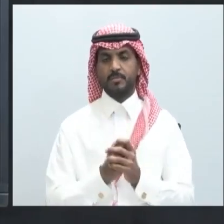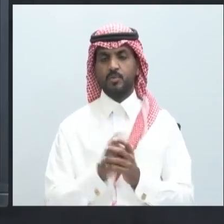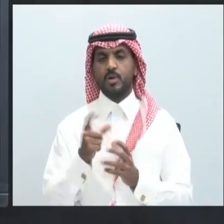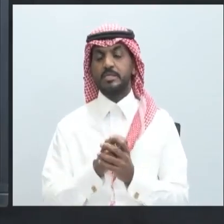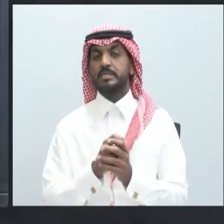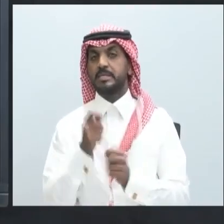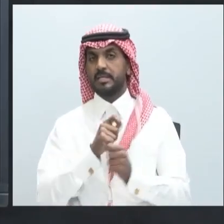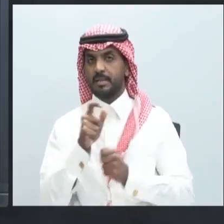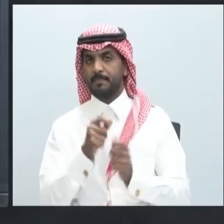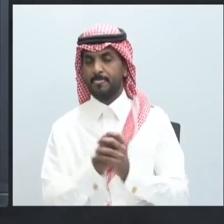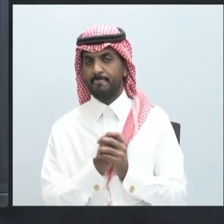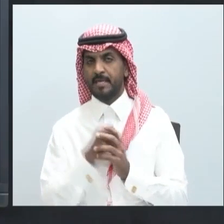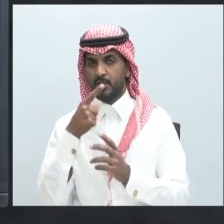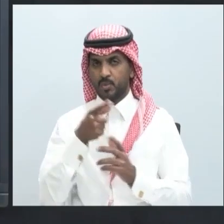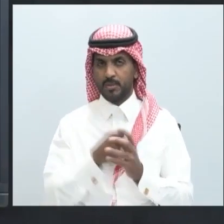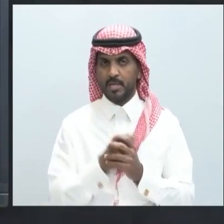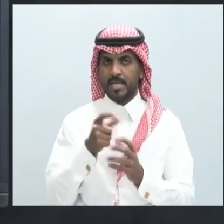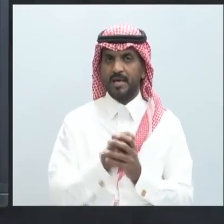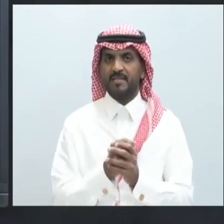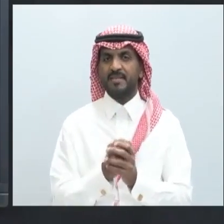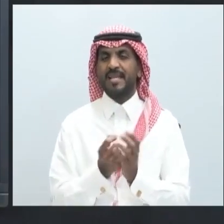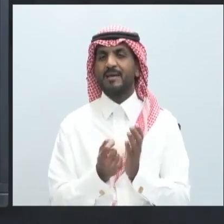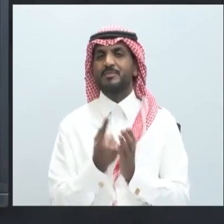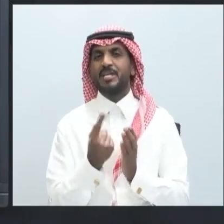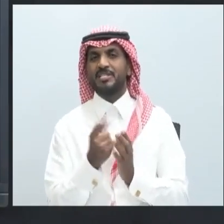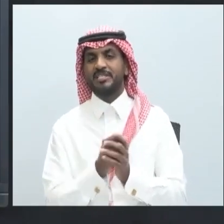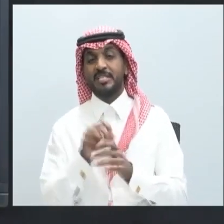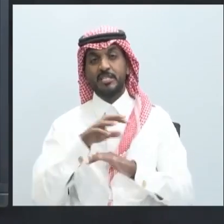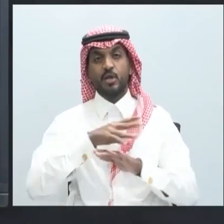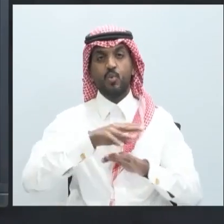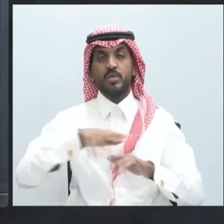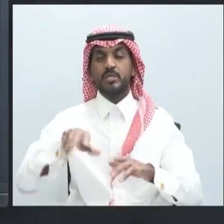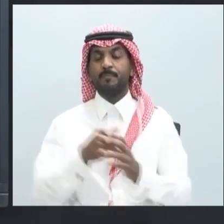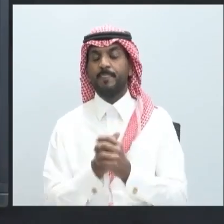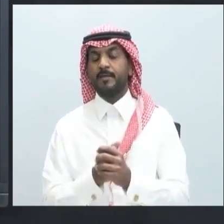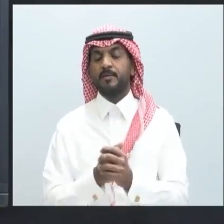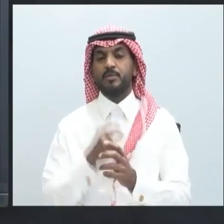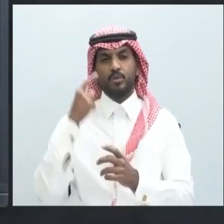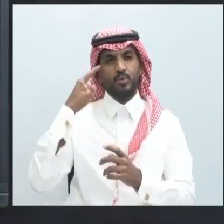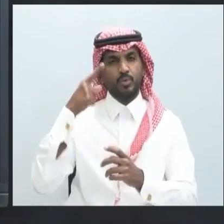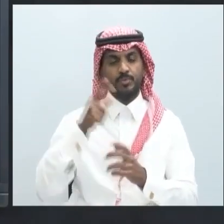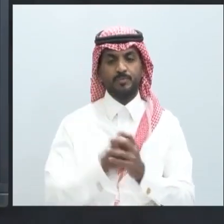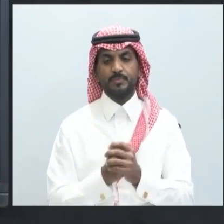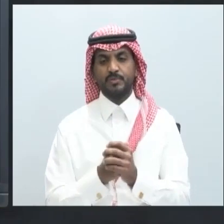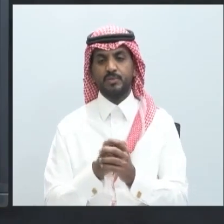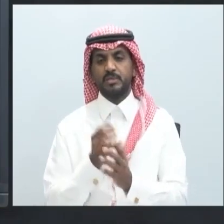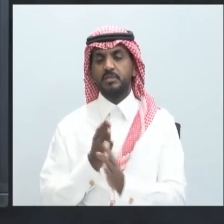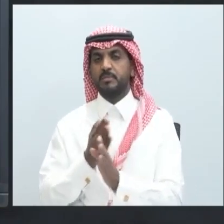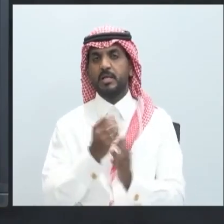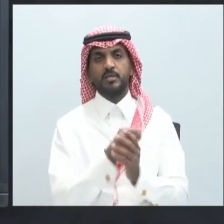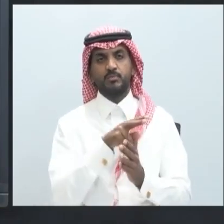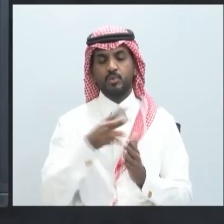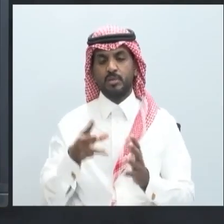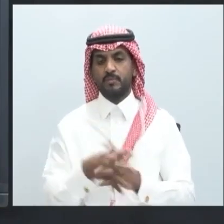هذا القانون الذي يذكر ان هذه الامشاج تتوزع عشوائيا تتوزع بشكل حر سوف تعطينا احتمالات